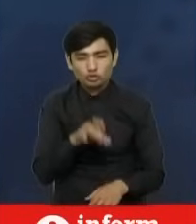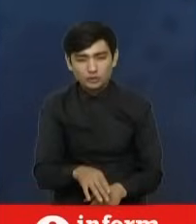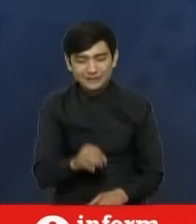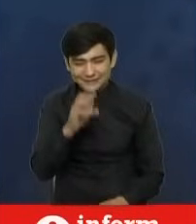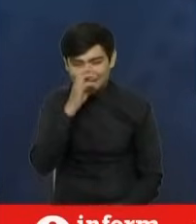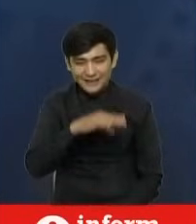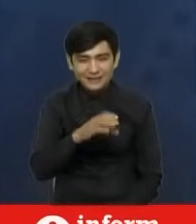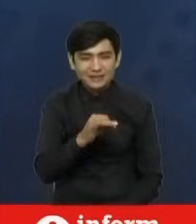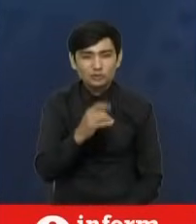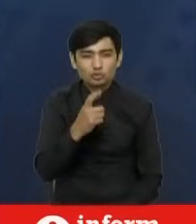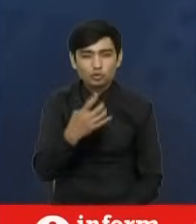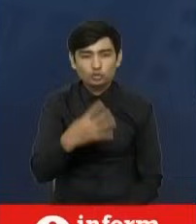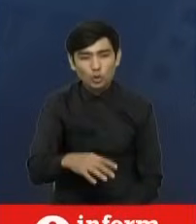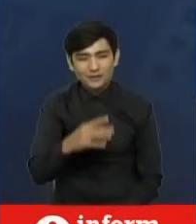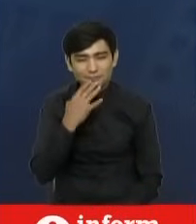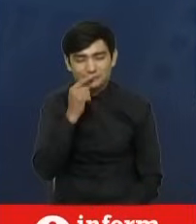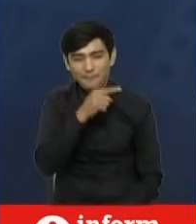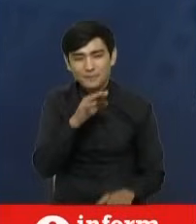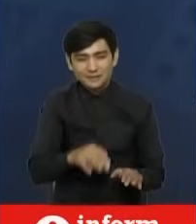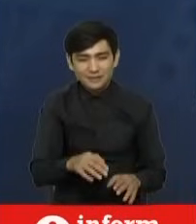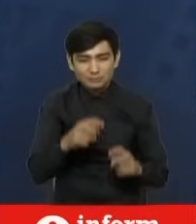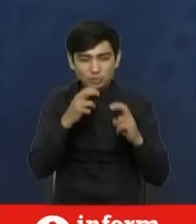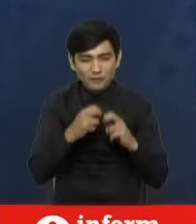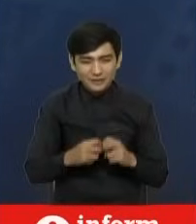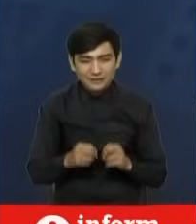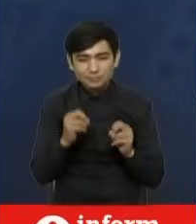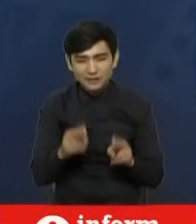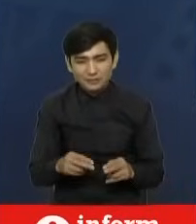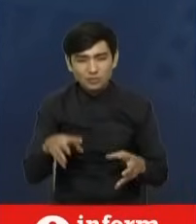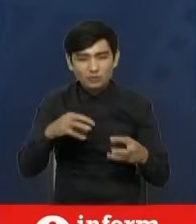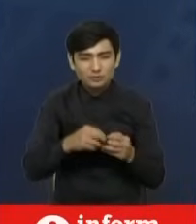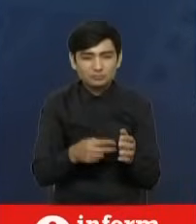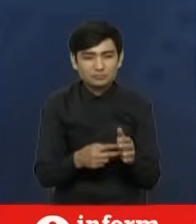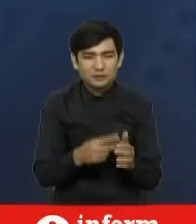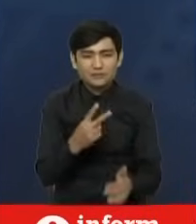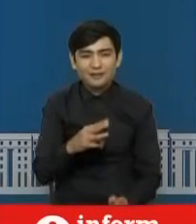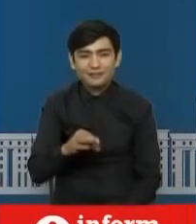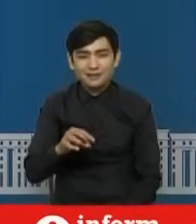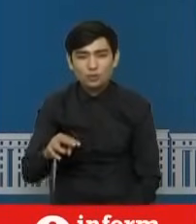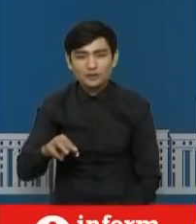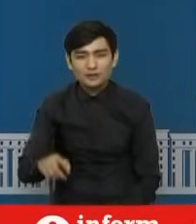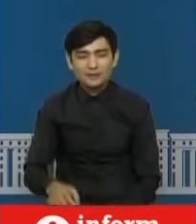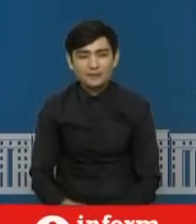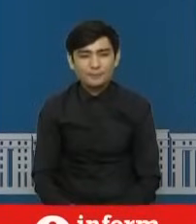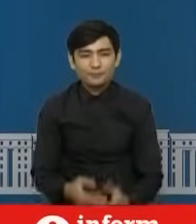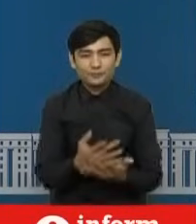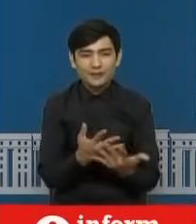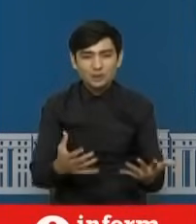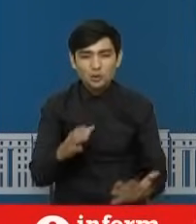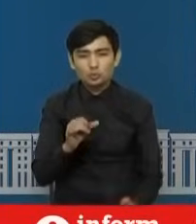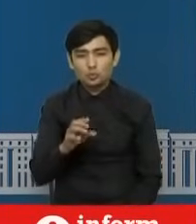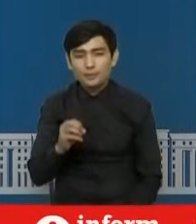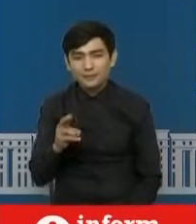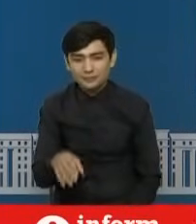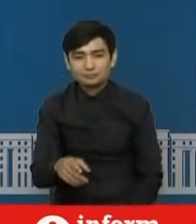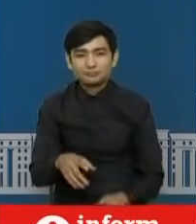стране и 140 за рубежом. Проверяются подозрительные транзакции на сумму около 2 триллионов тенге. Некоторые субъекты реестра